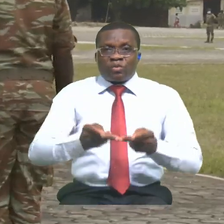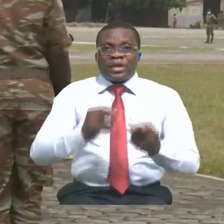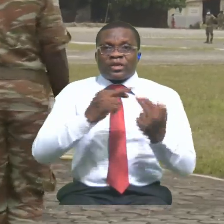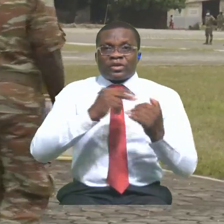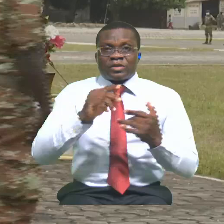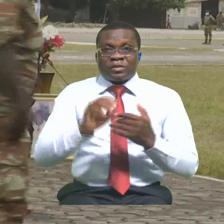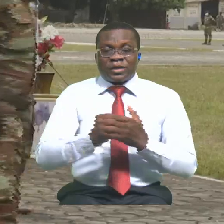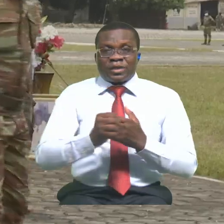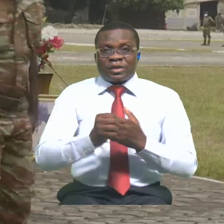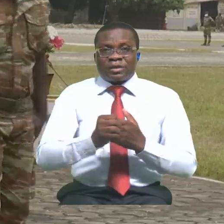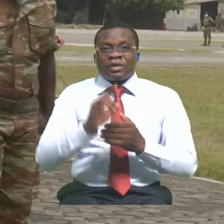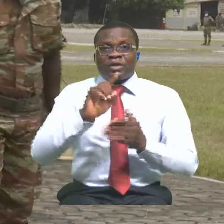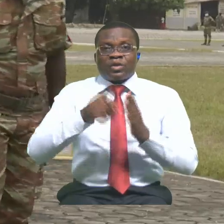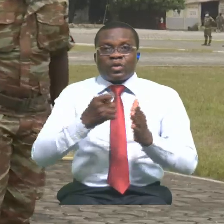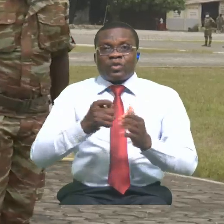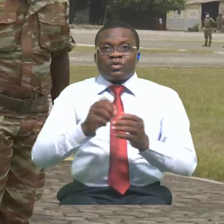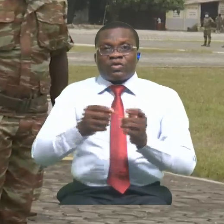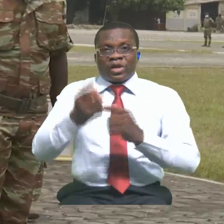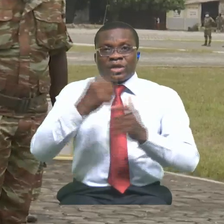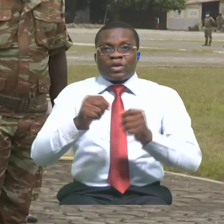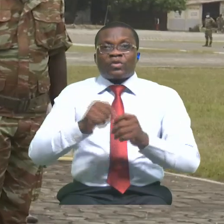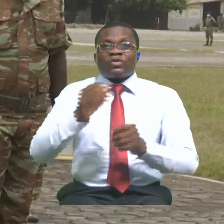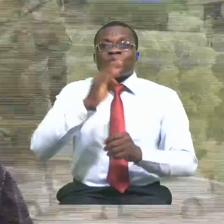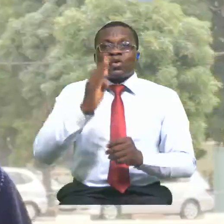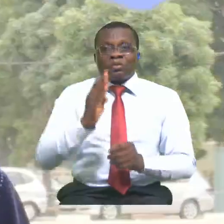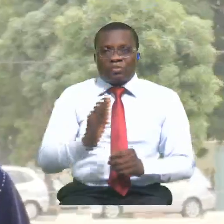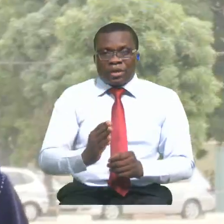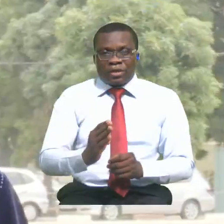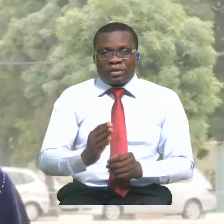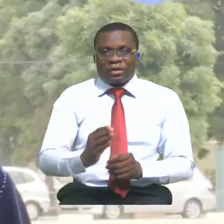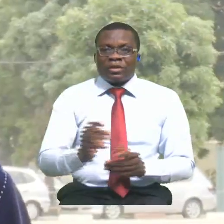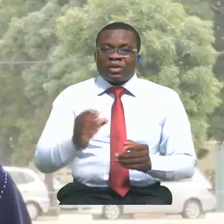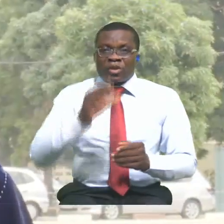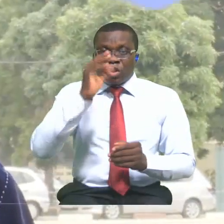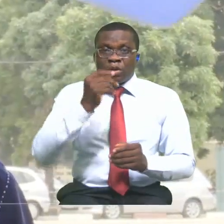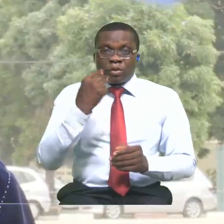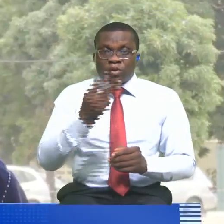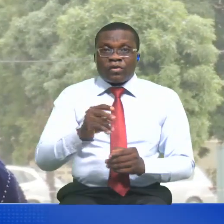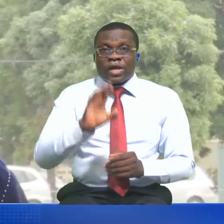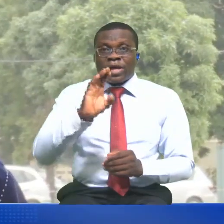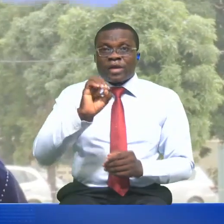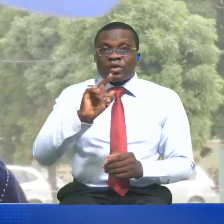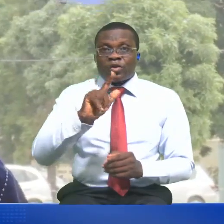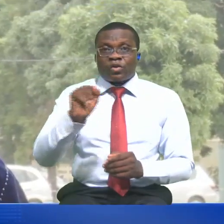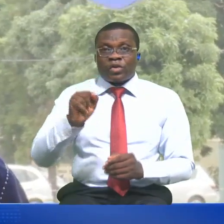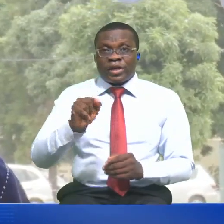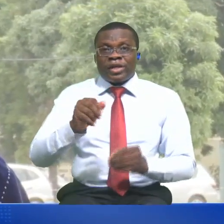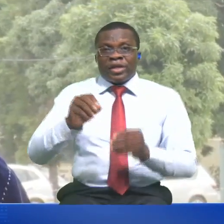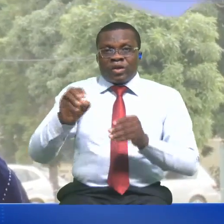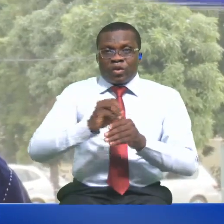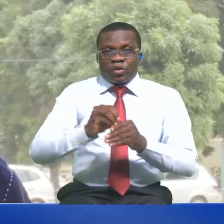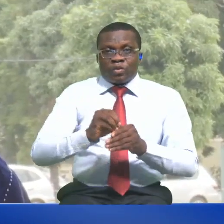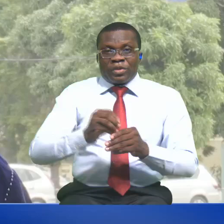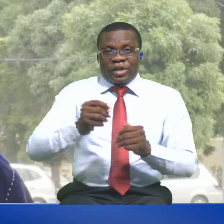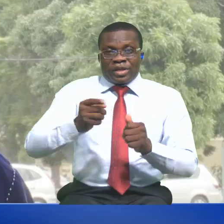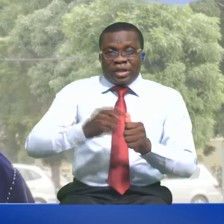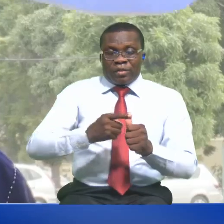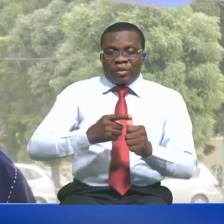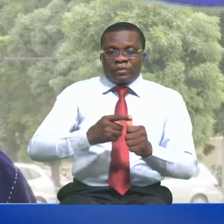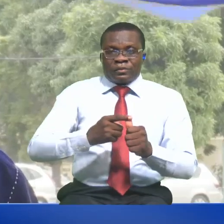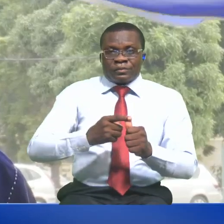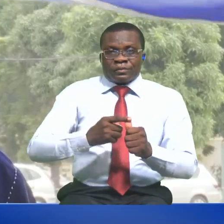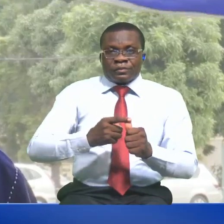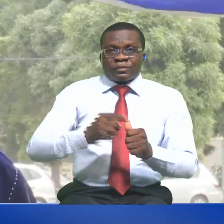responsabilité une fois de retour dans son pays. Le feu colonel Boni occupera successivement au cours de sa carrière